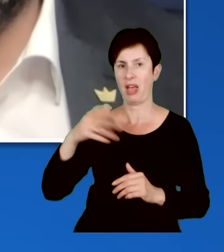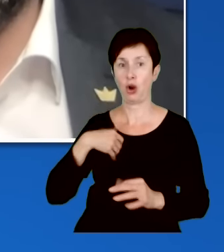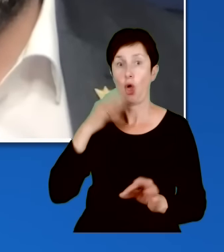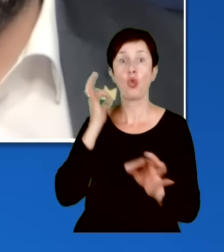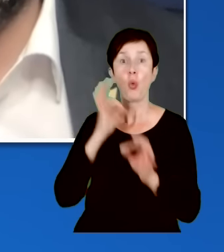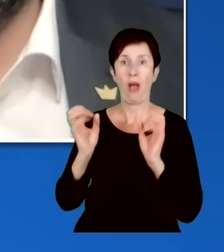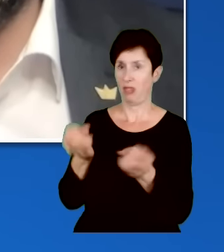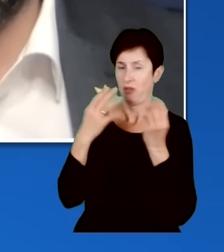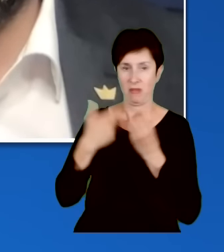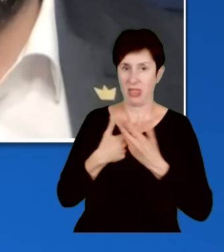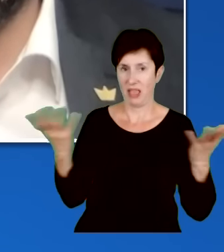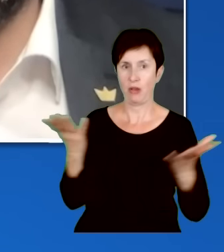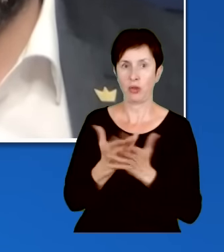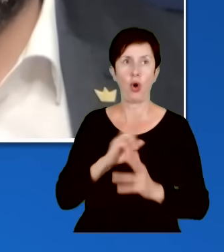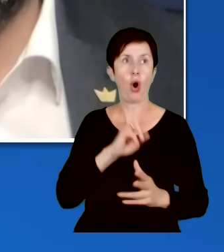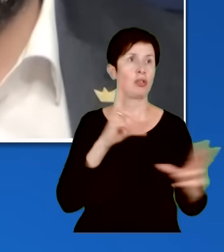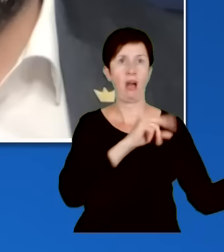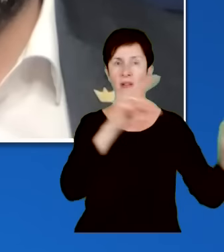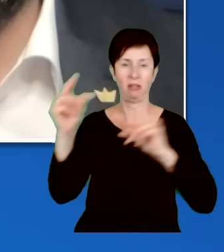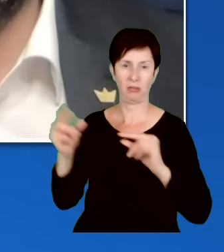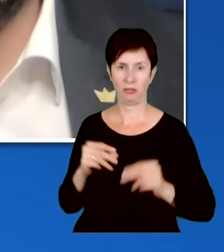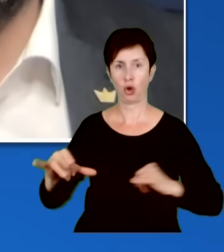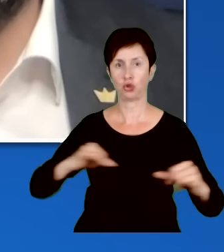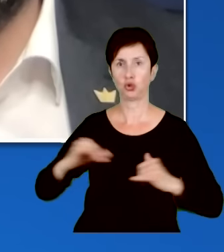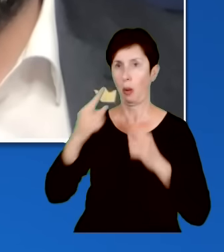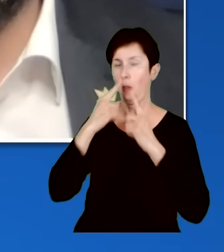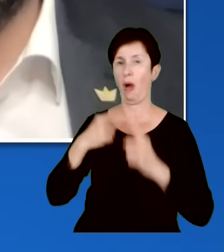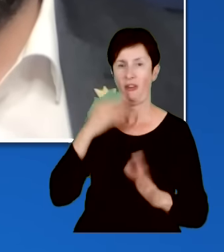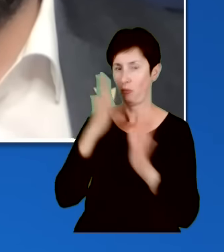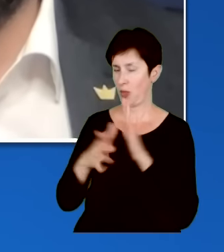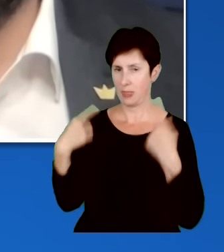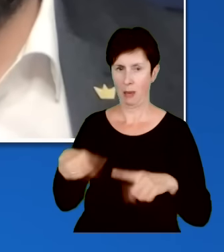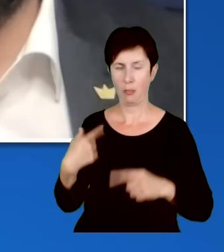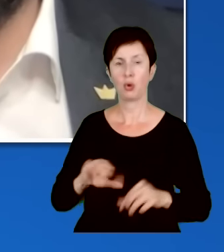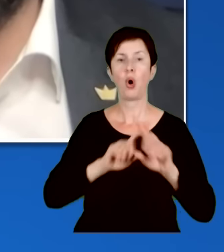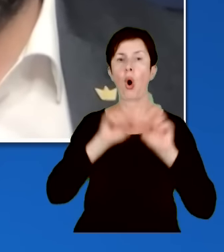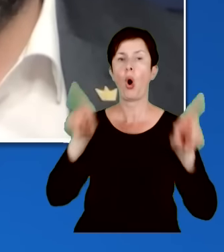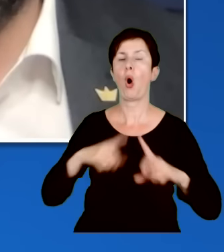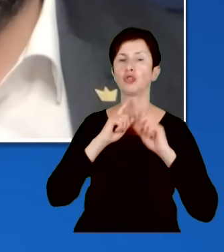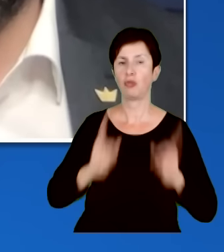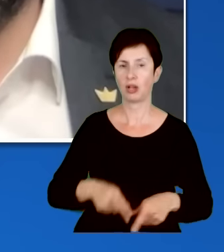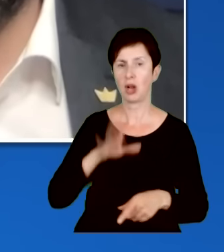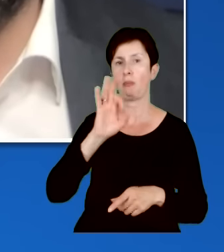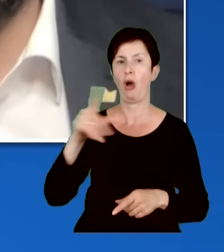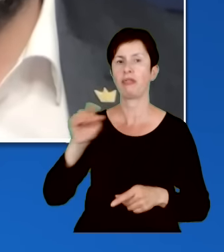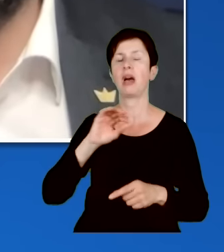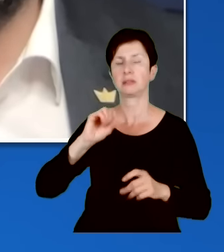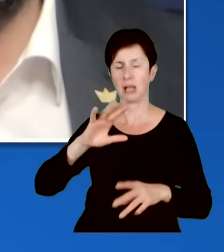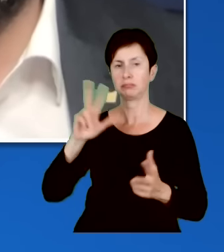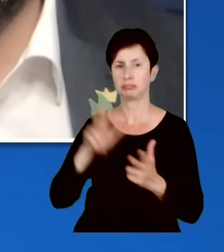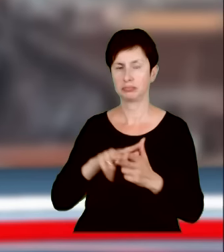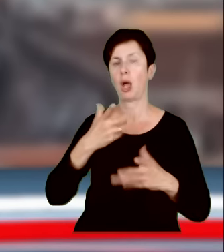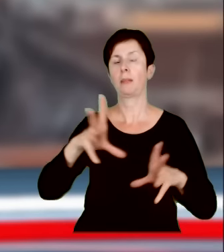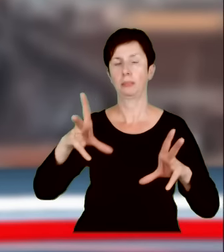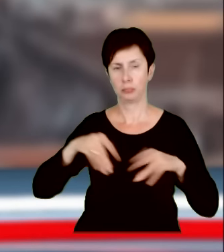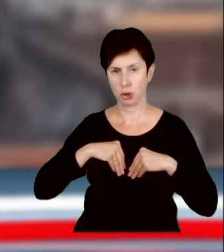Informacji oficjalnej ze strony rządu to jest oświadczenie w którym Bodnar stwierdza że absolutnie przyjmuje